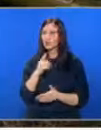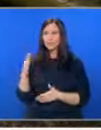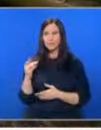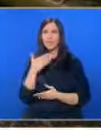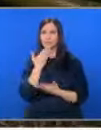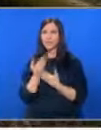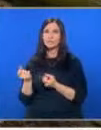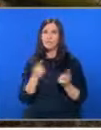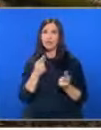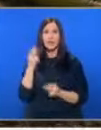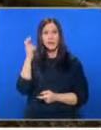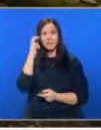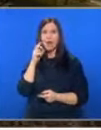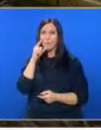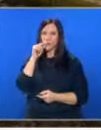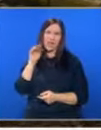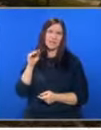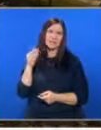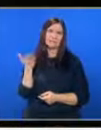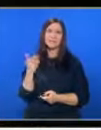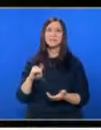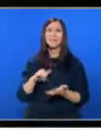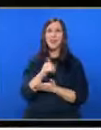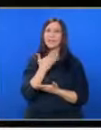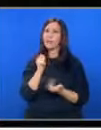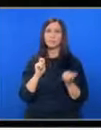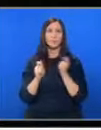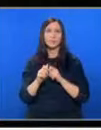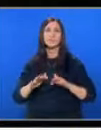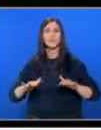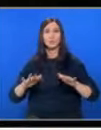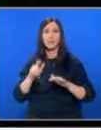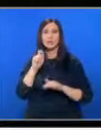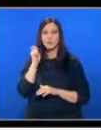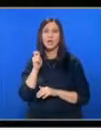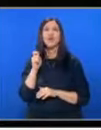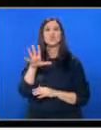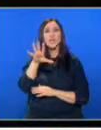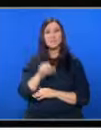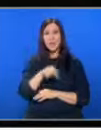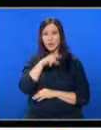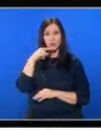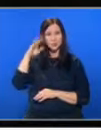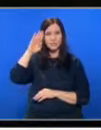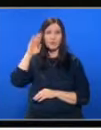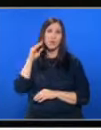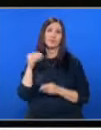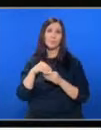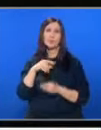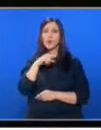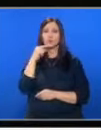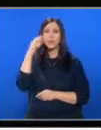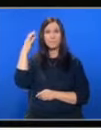изпрати на Киев, Путин каза, че тези самолети няма да променят ситуацията в Украина. Те ще бъдат свалени от руските сили, добави руският